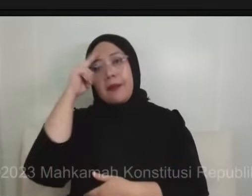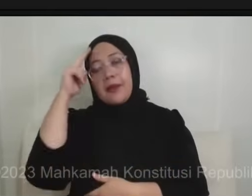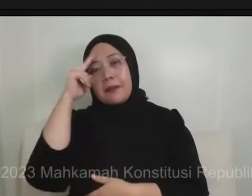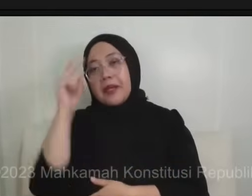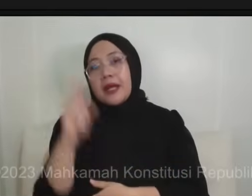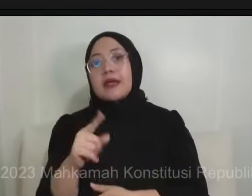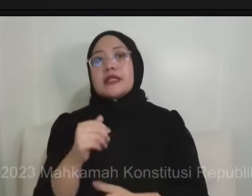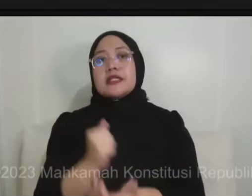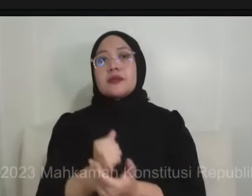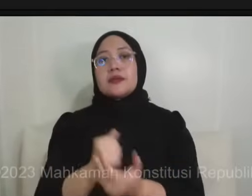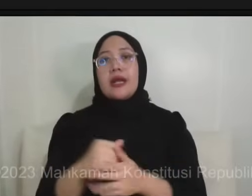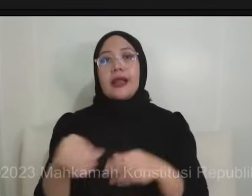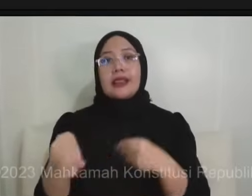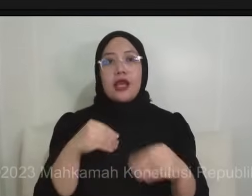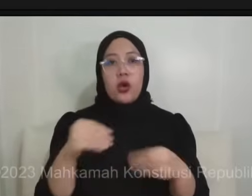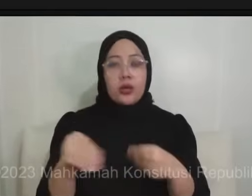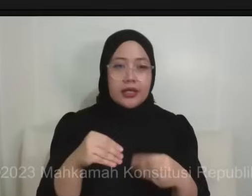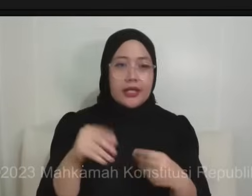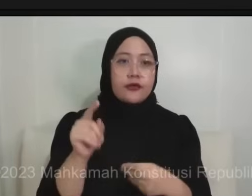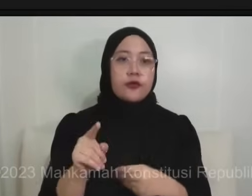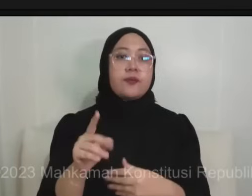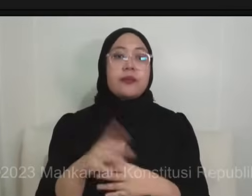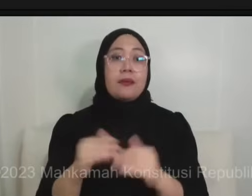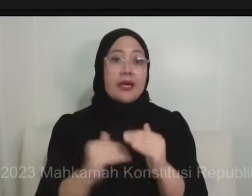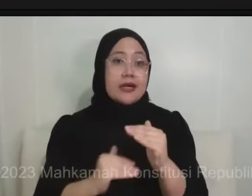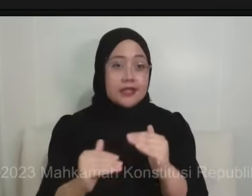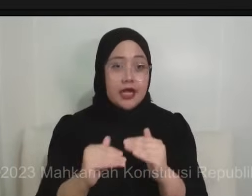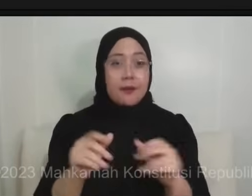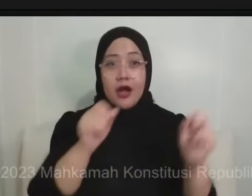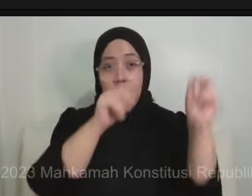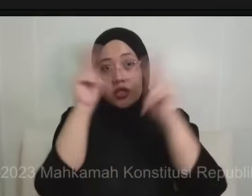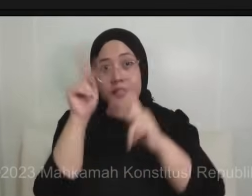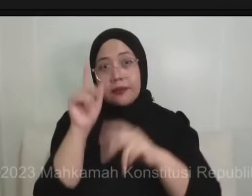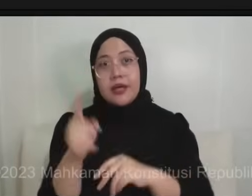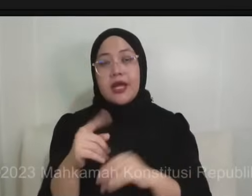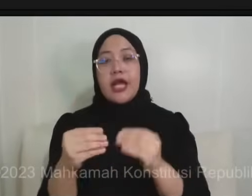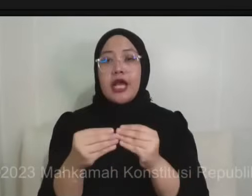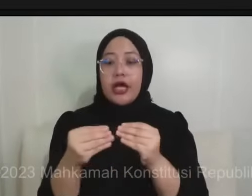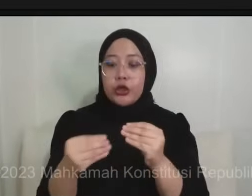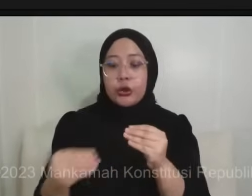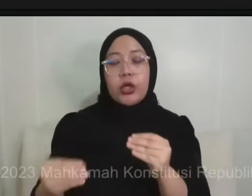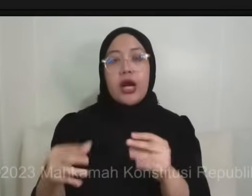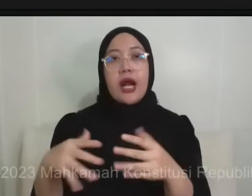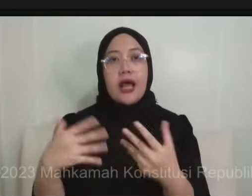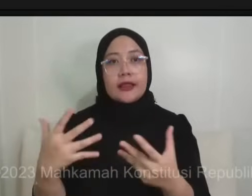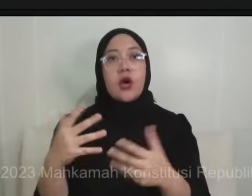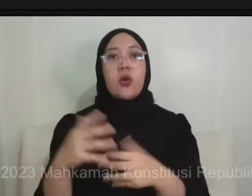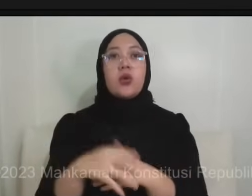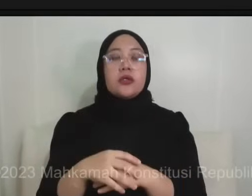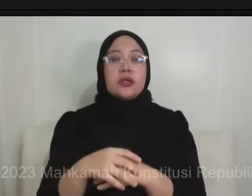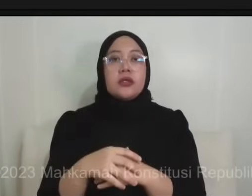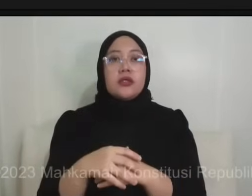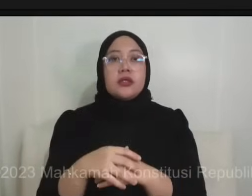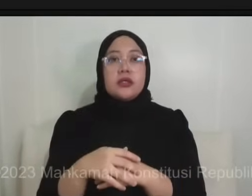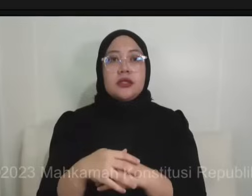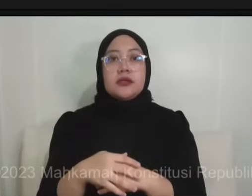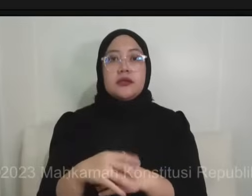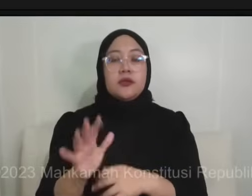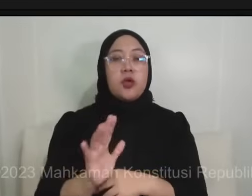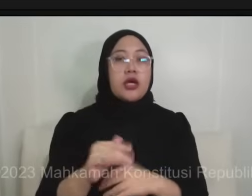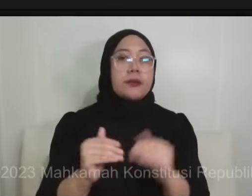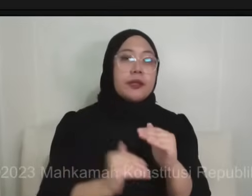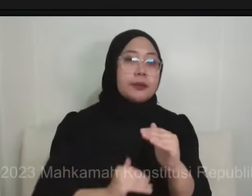teoritik dan empirik didasarkan pada konsep garis keturunan atau genealis dan bukan berbasis pada